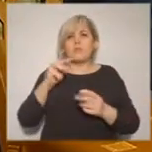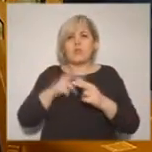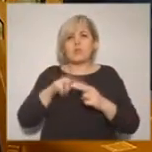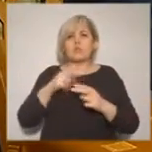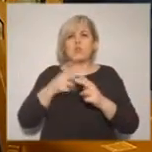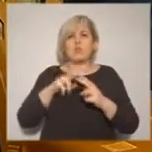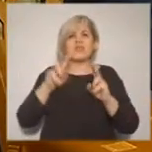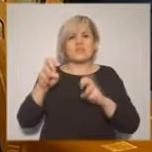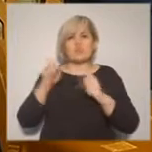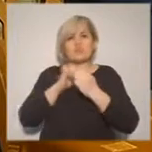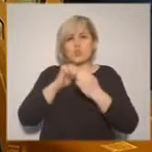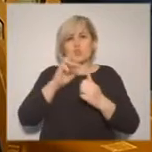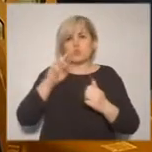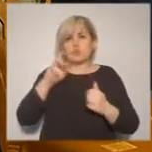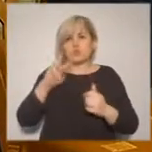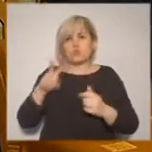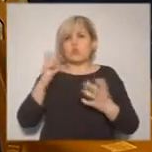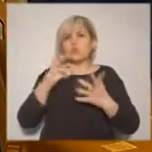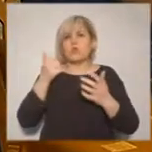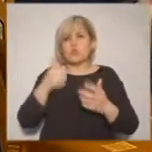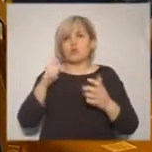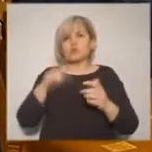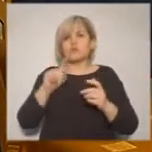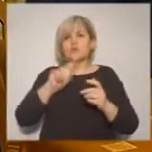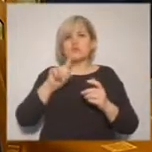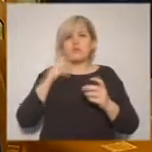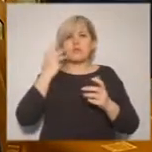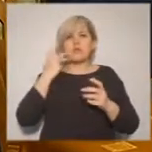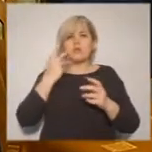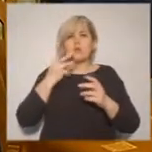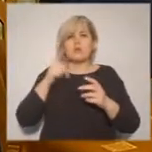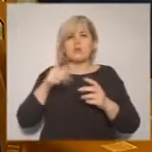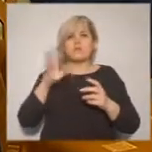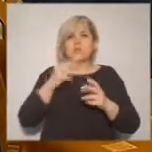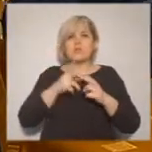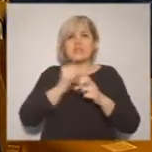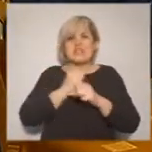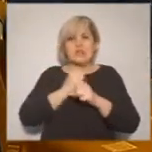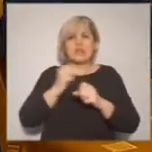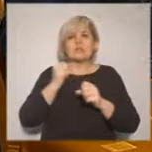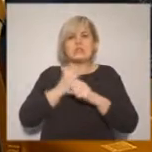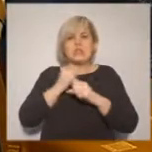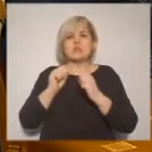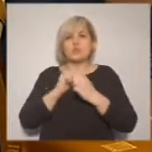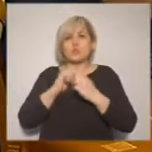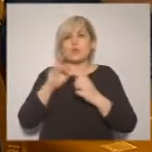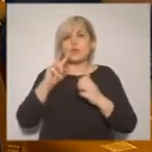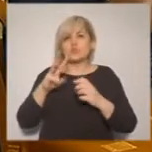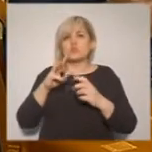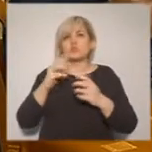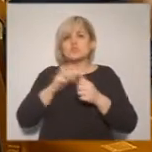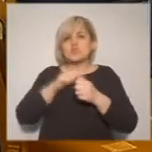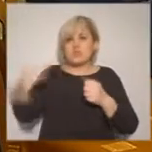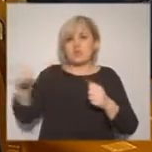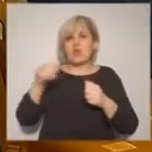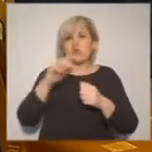когда сделал сухой посол, ты снимаешь шкуру, она тоже такая получается плоская, красивая, красного цвета,